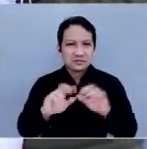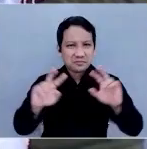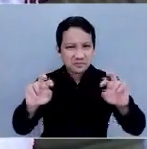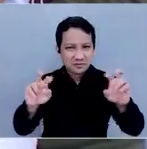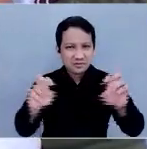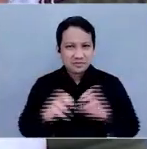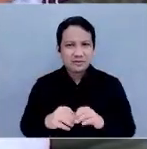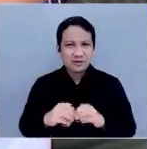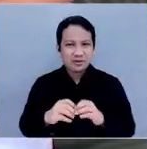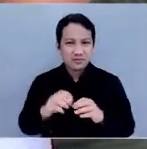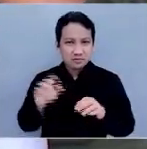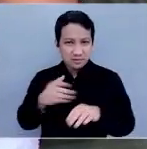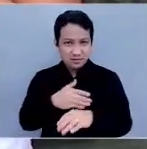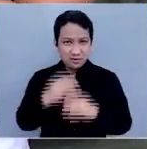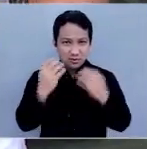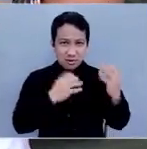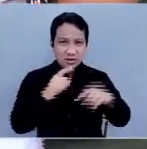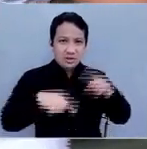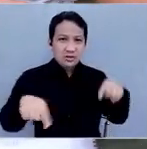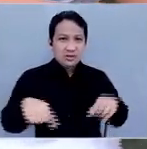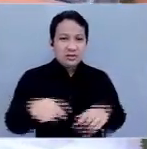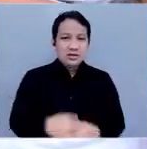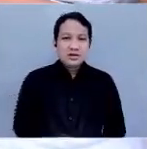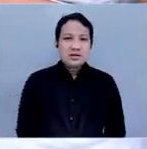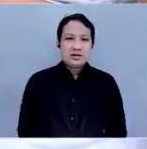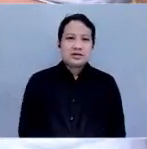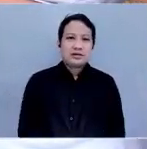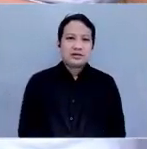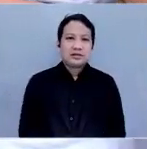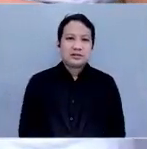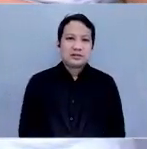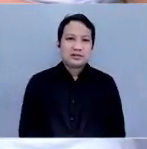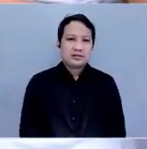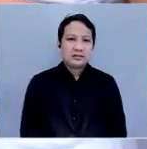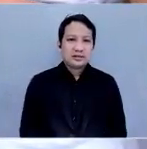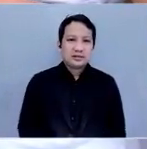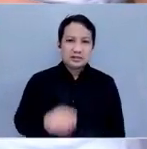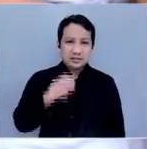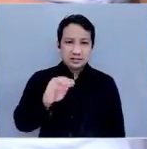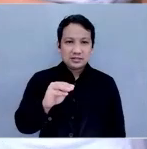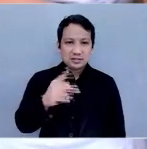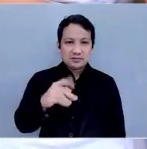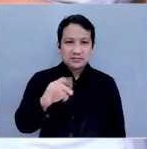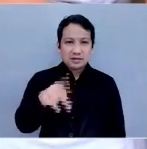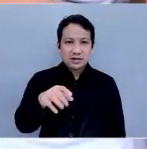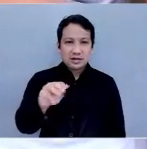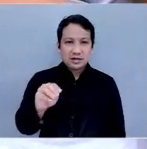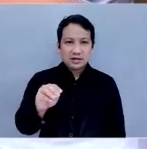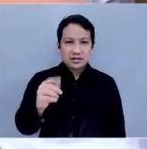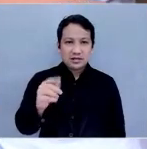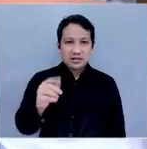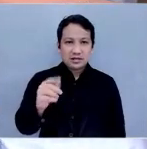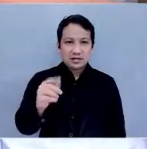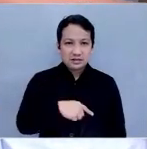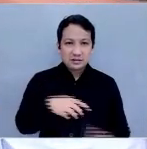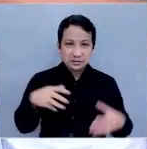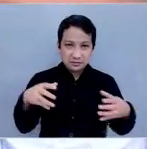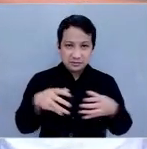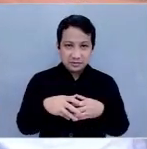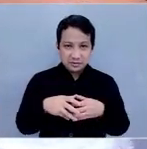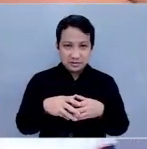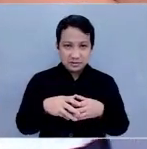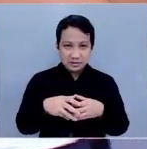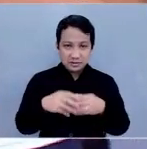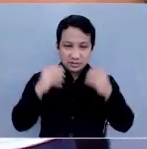flute o may iba pa kayong elements na dinadagdag? Actually, yung Makata Pop po na term ay na-coin ng isang former member